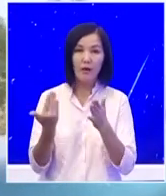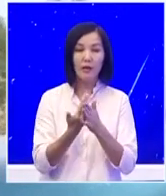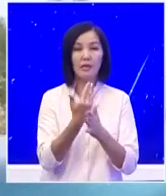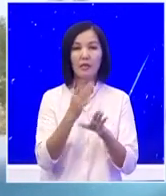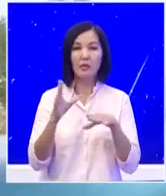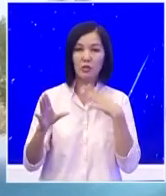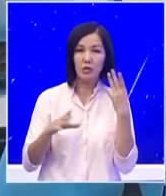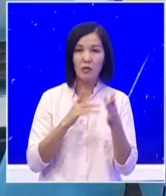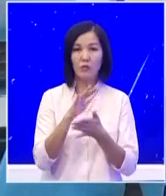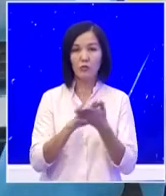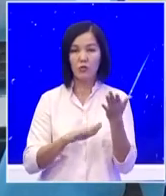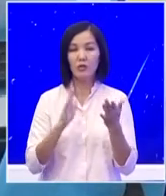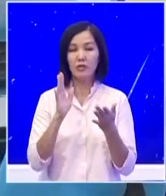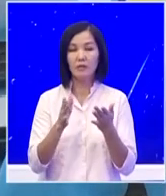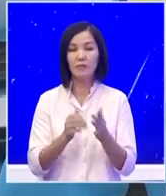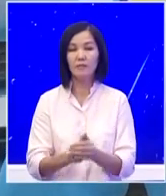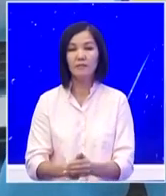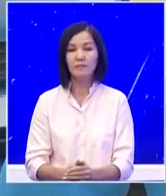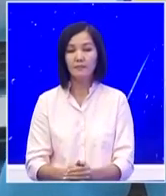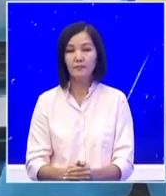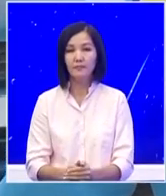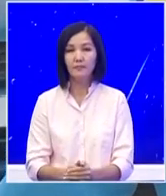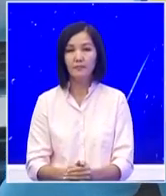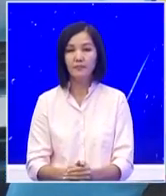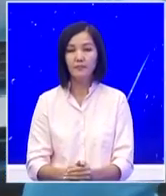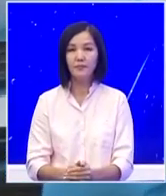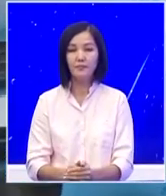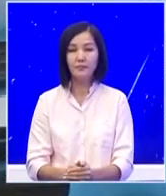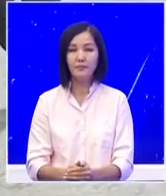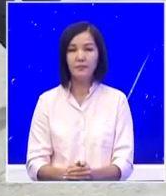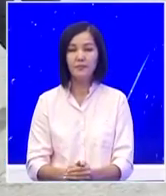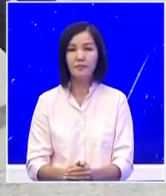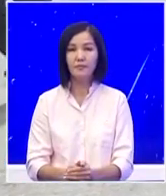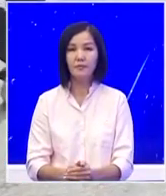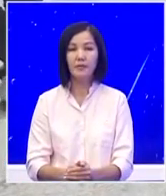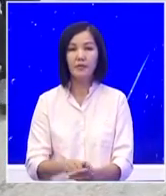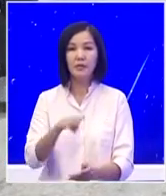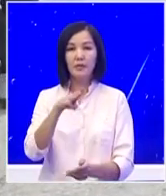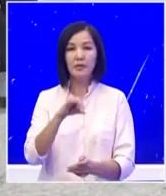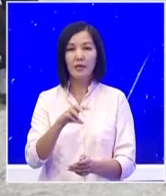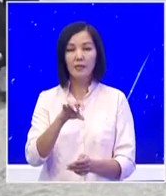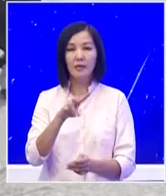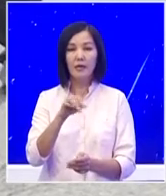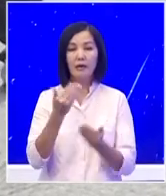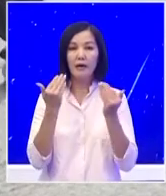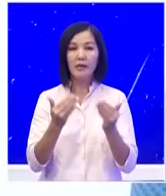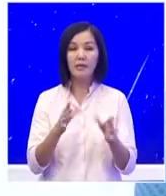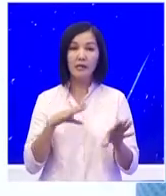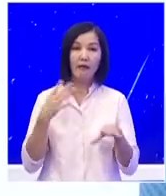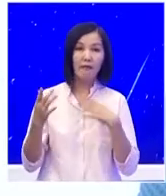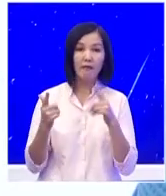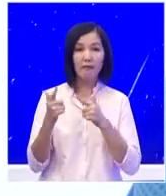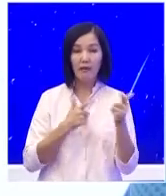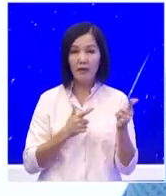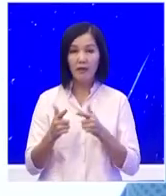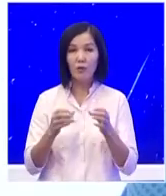плавно 70-80, и силовой скоростной тренировкаларды өткіземіз. Темірлан Темірсеков қазір нағыз бабында. 17